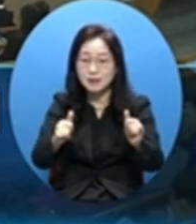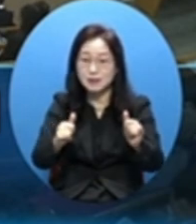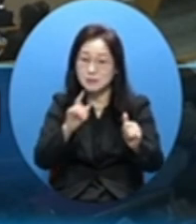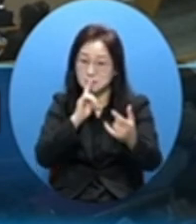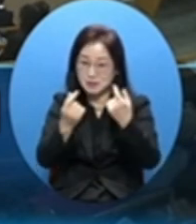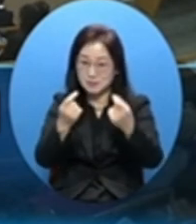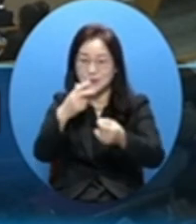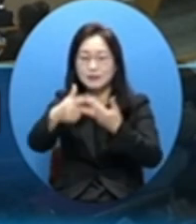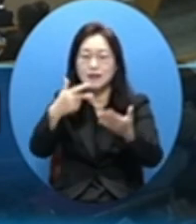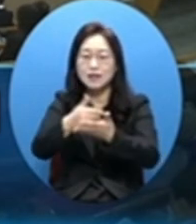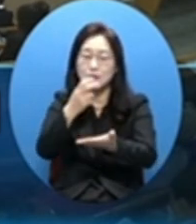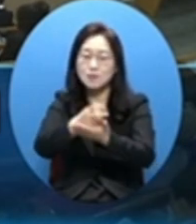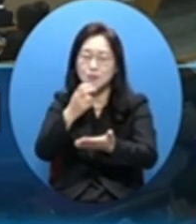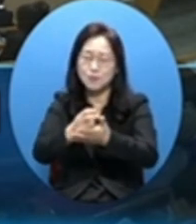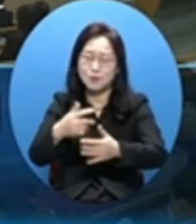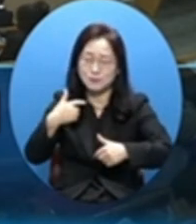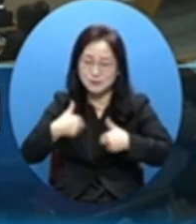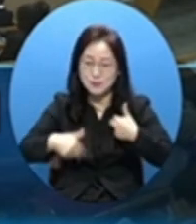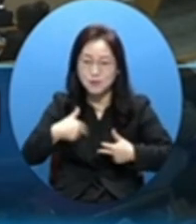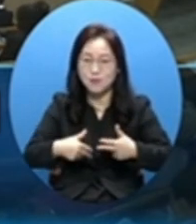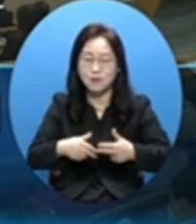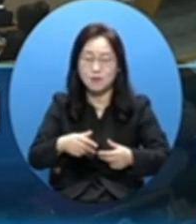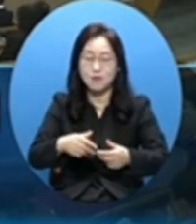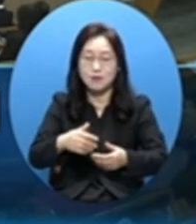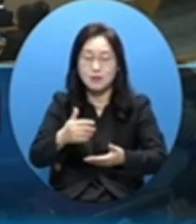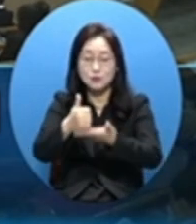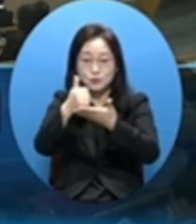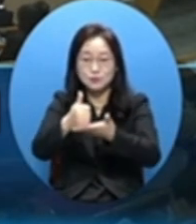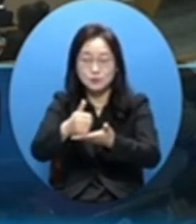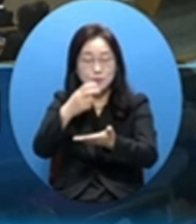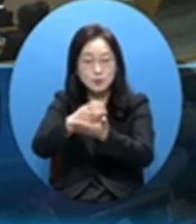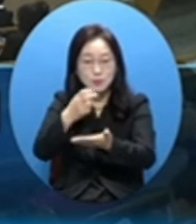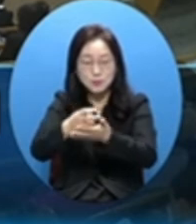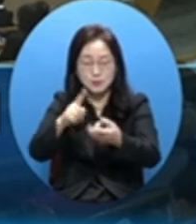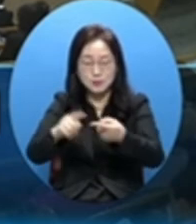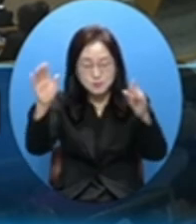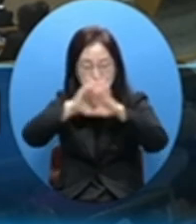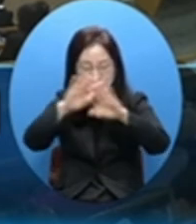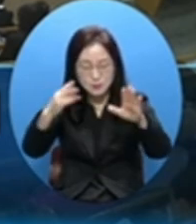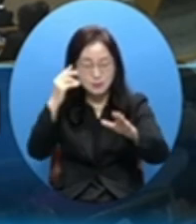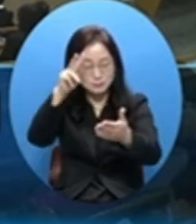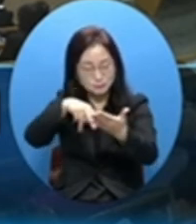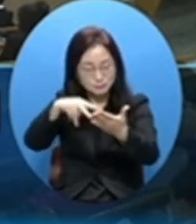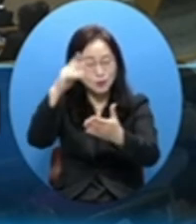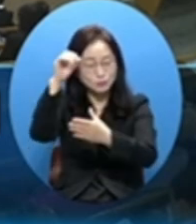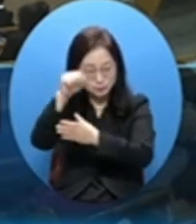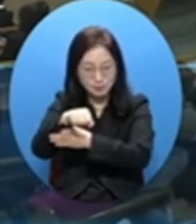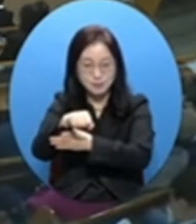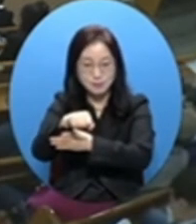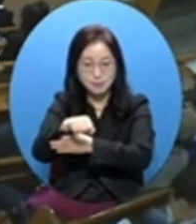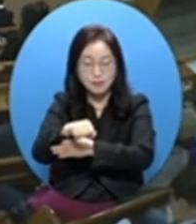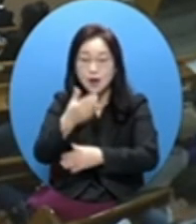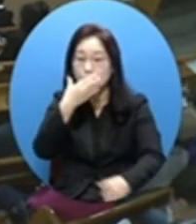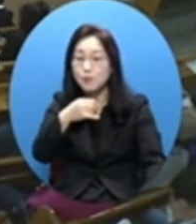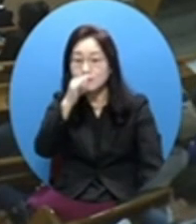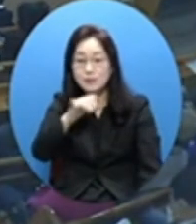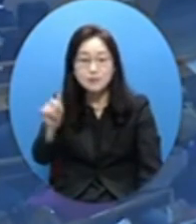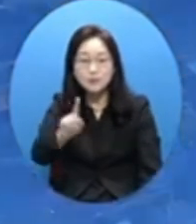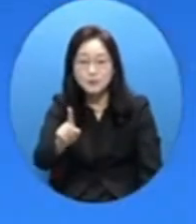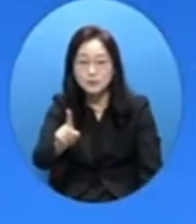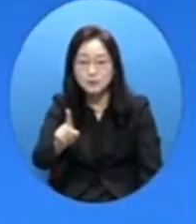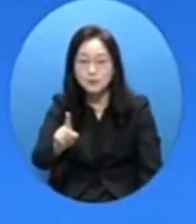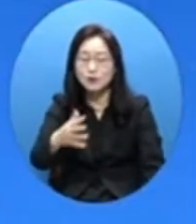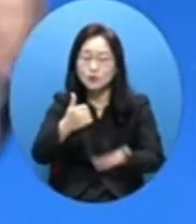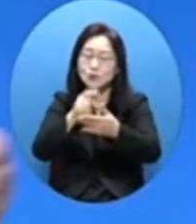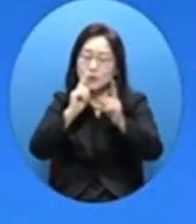말씀하며 야훼 율법을 즐거워하여 그의 율법을 주야로 묵상하는도다. 어떤 사람이 복 있는 사람입니까? 주의 말씀을